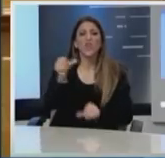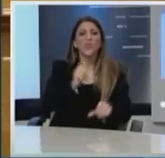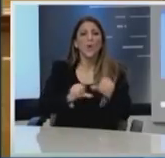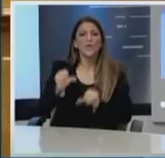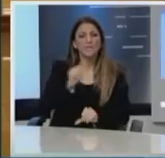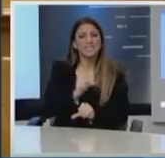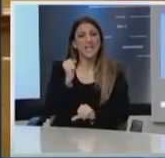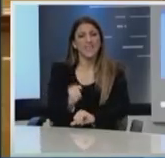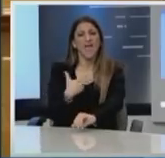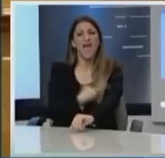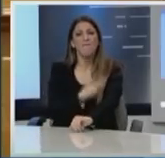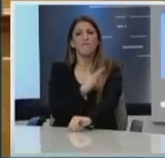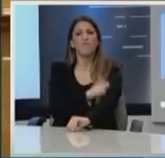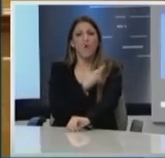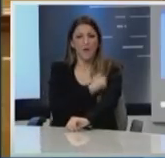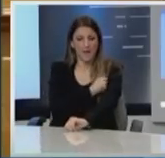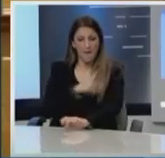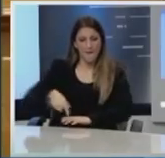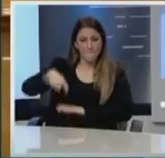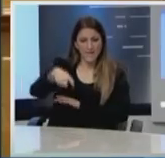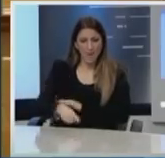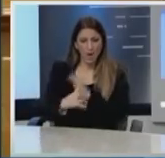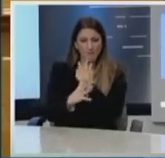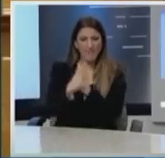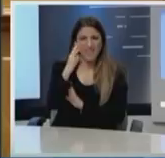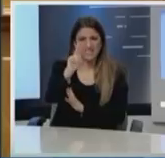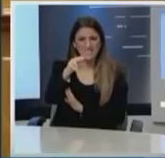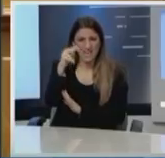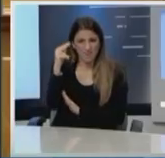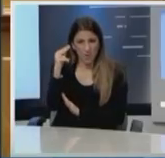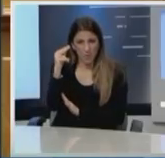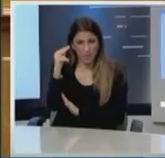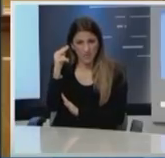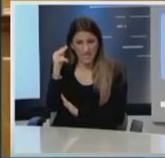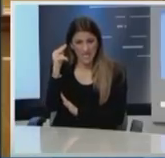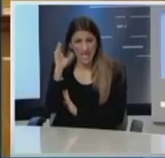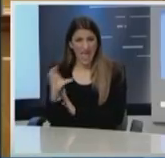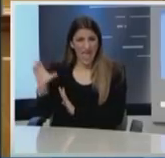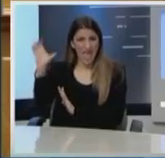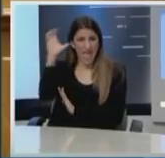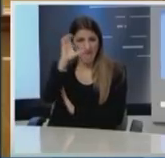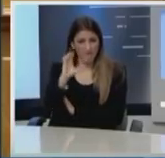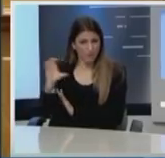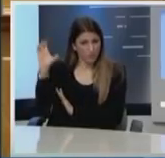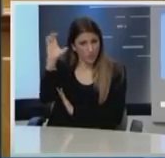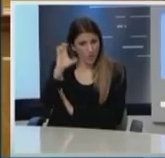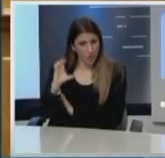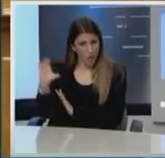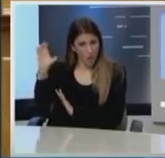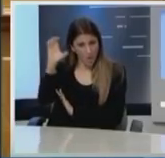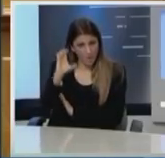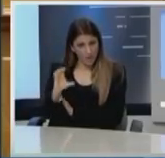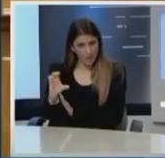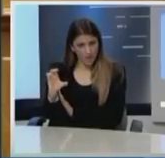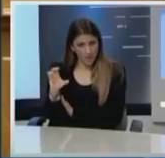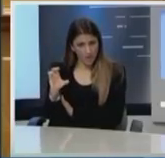και τα εμβόλια, ενώ τα πληρώναμε 14 ευρώ οι άλλες ευρωπαϊκές χώρες, αντιδραστήρια, για τον